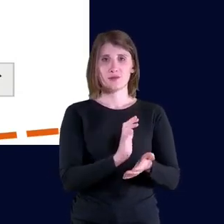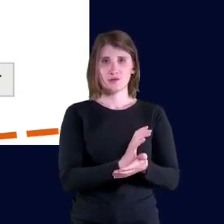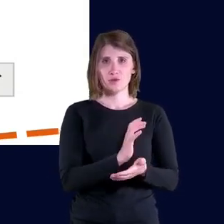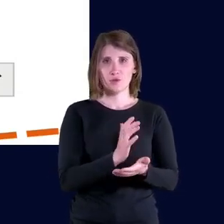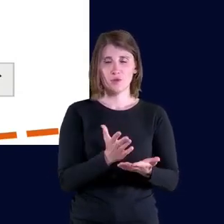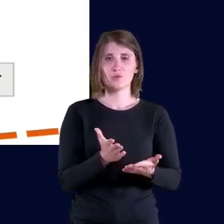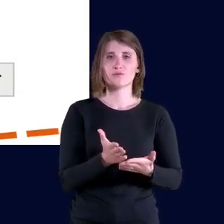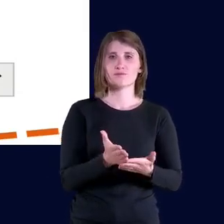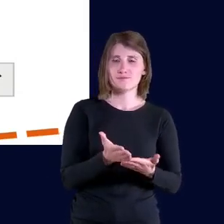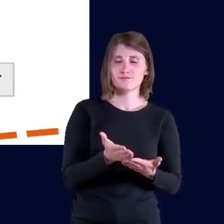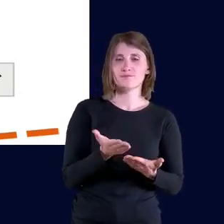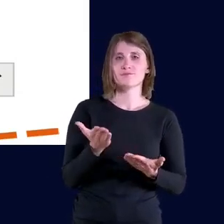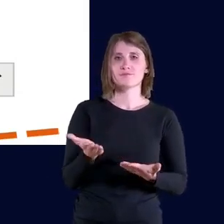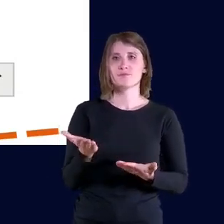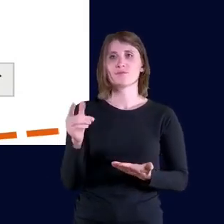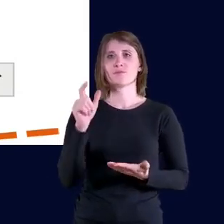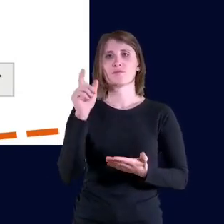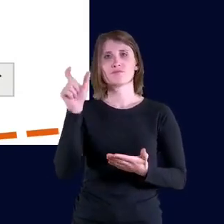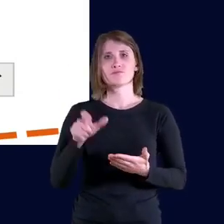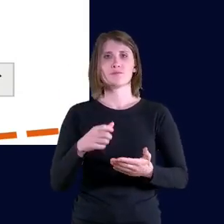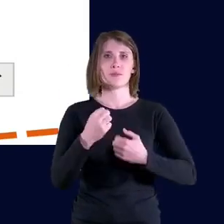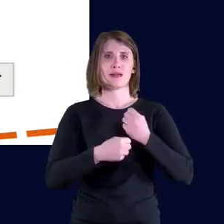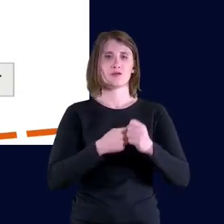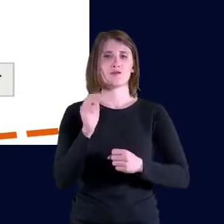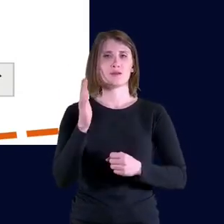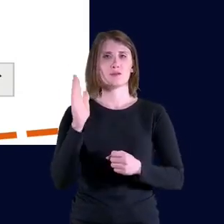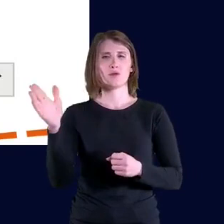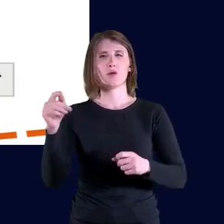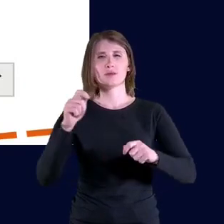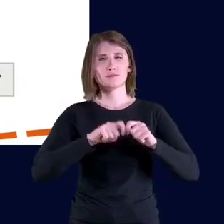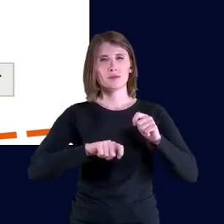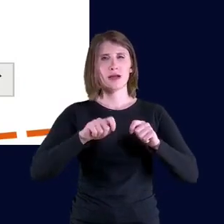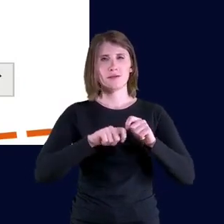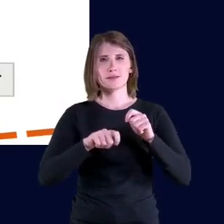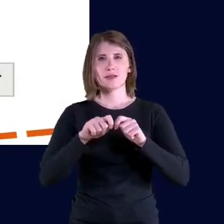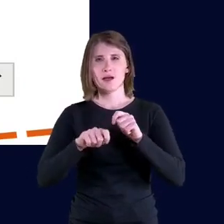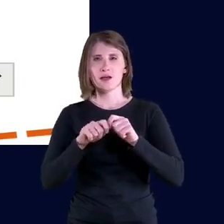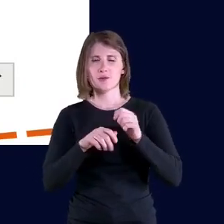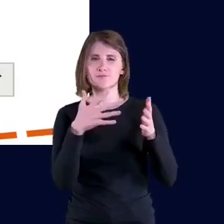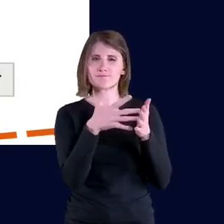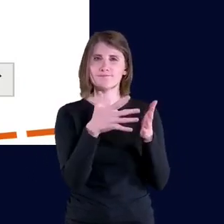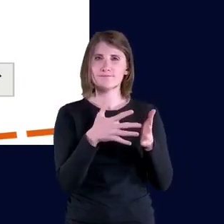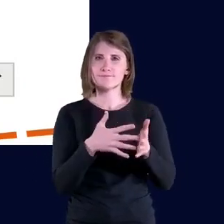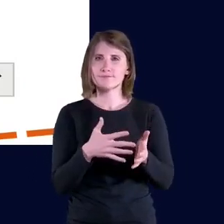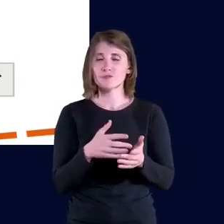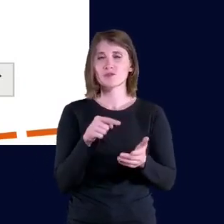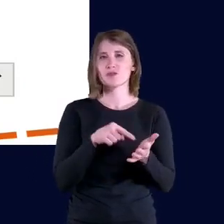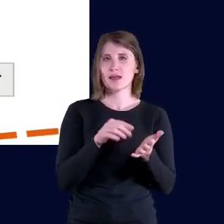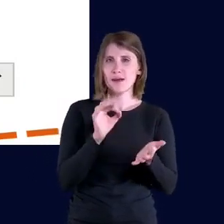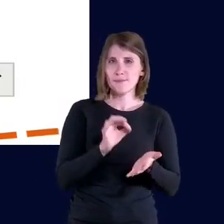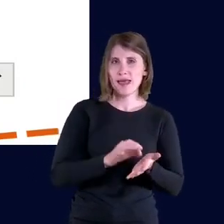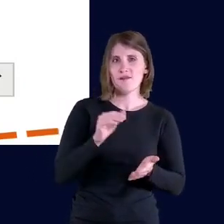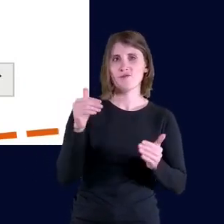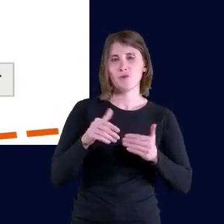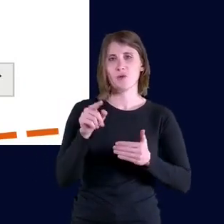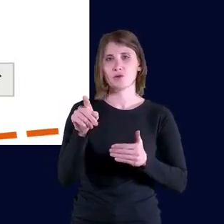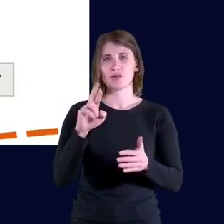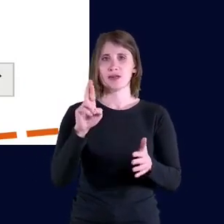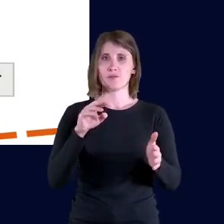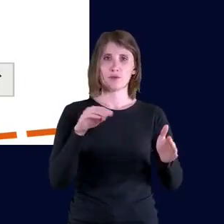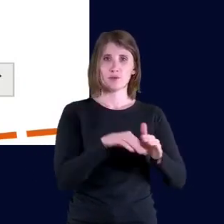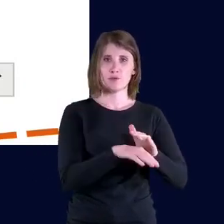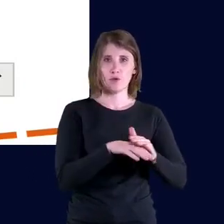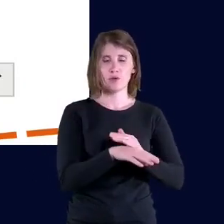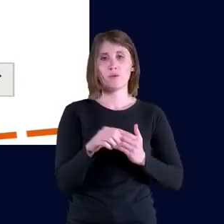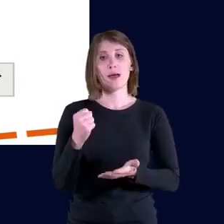pracownicy biblioteki po prostu każdy Sprawdzają weryfikują czy można zamieścić w repozytorium czy